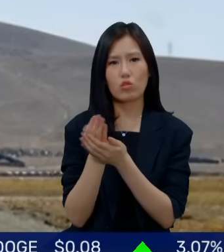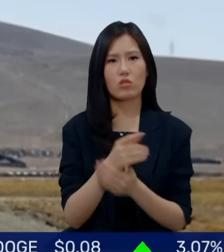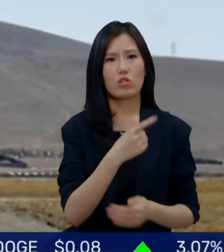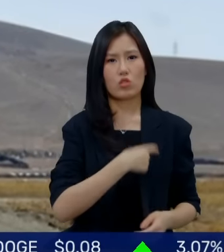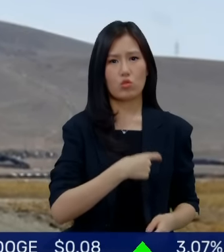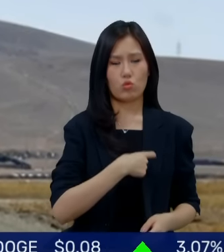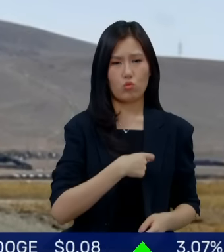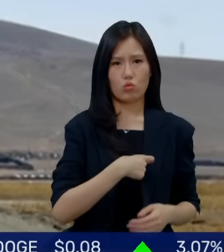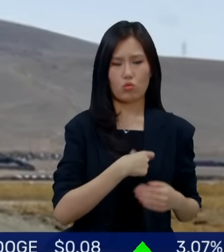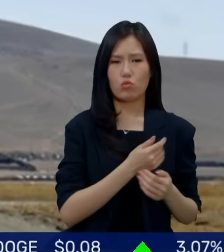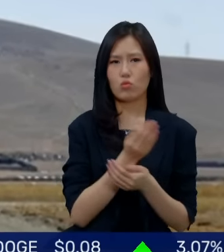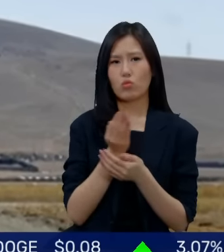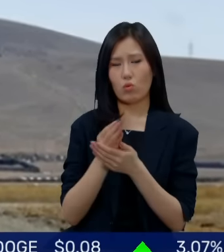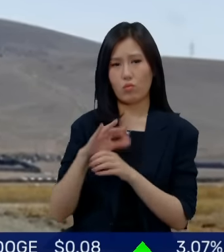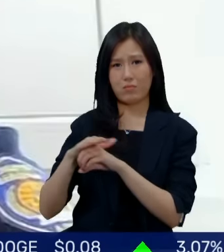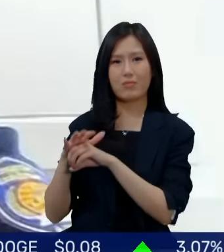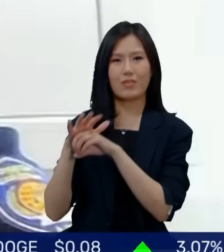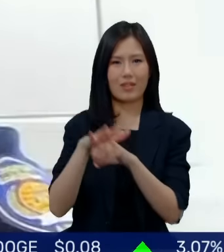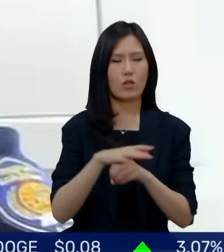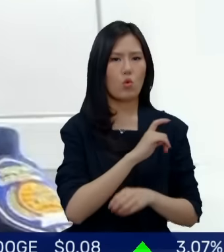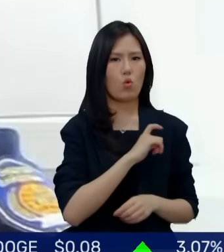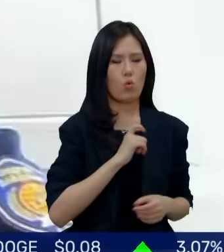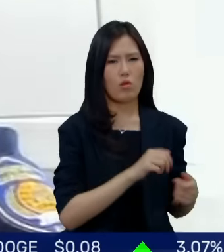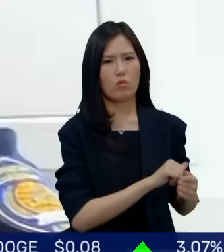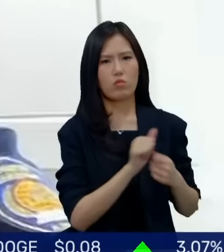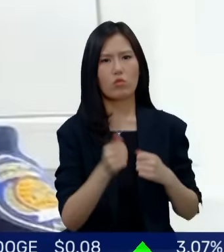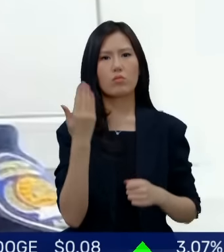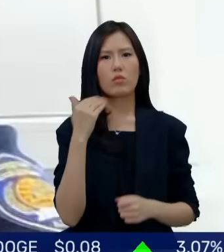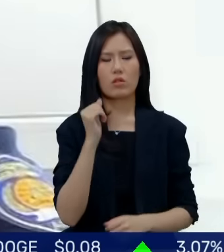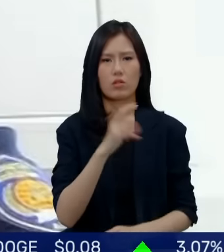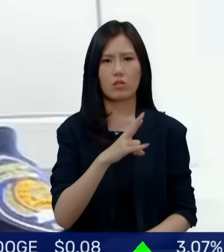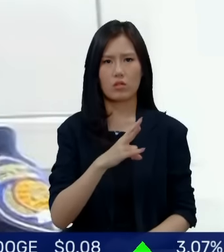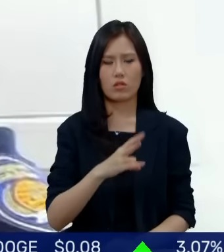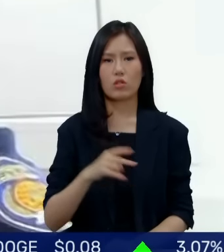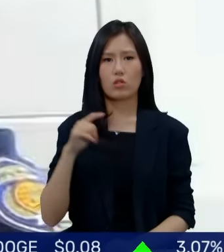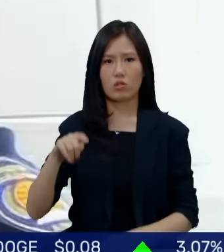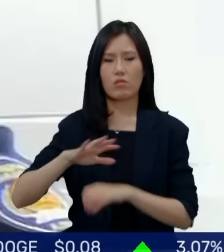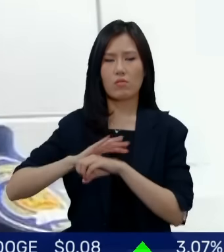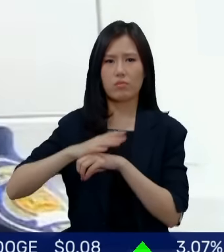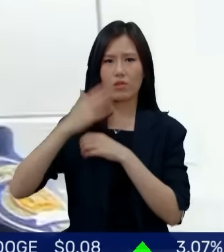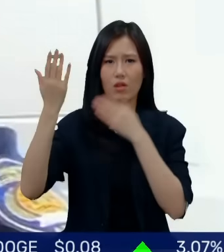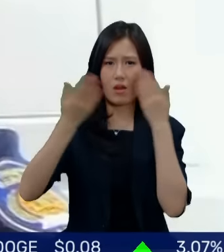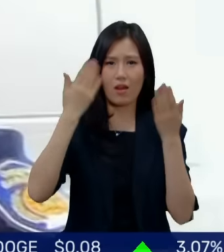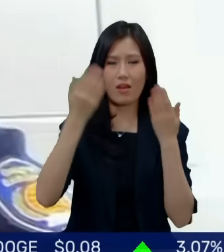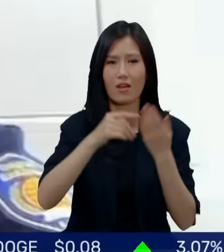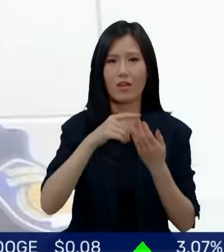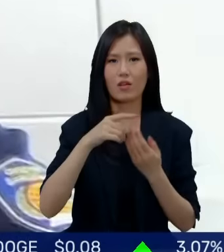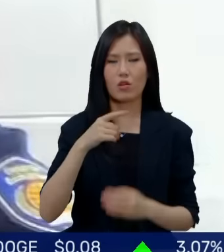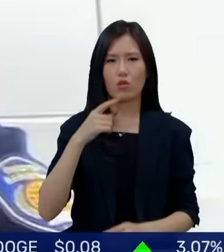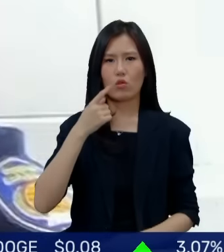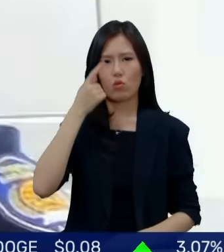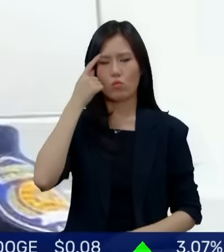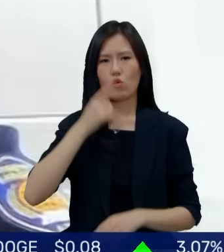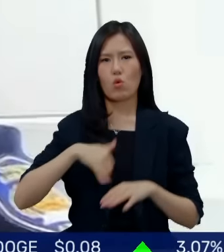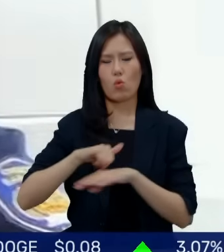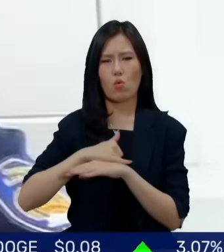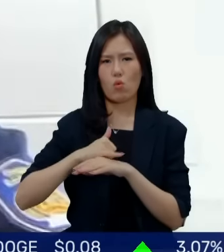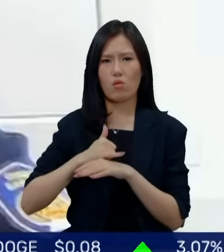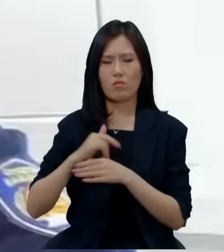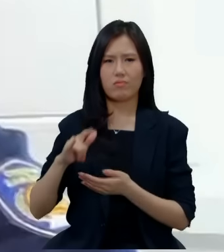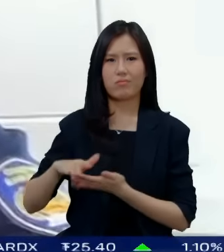гишүүн хуваасаа гаргаж байсан удаатай. Аэродромд хөөс буучаа төлбөрийг бол иргэний нисгийн эрхийн газрын үндэсний төв рүү бол хөнгөлт чөлөөлтөнд